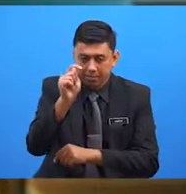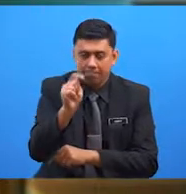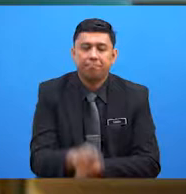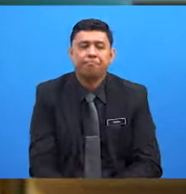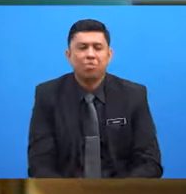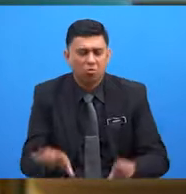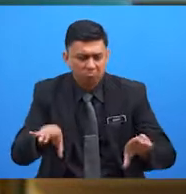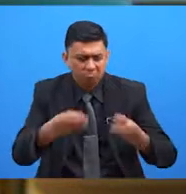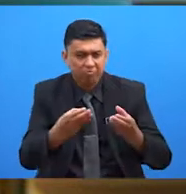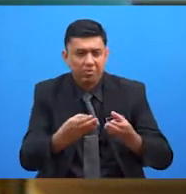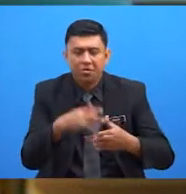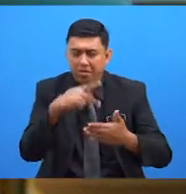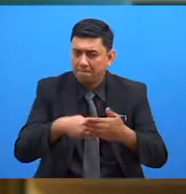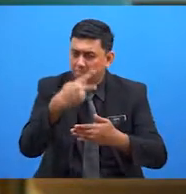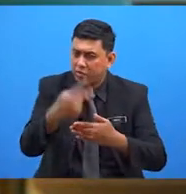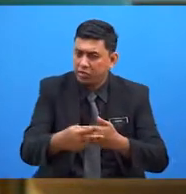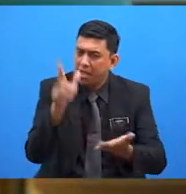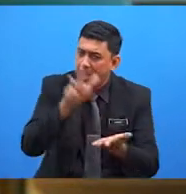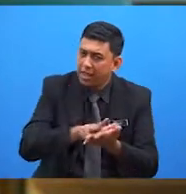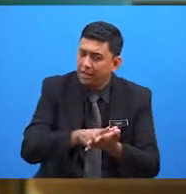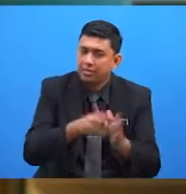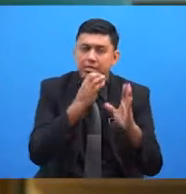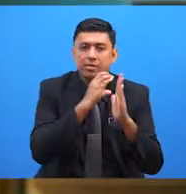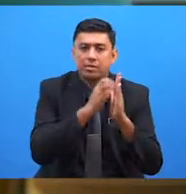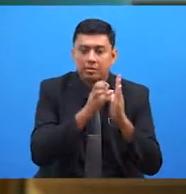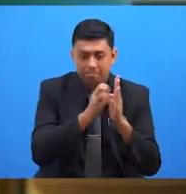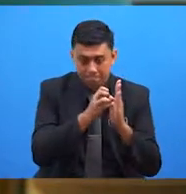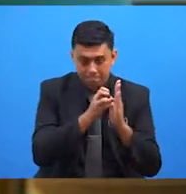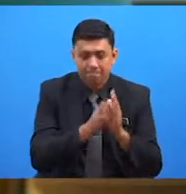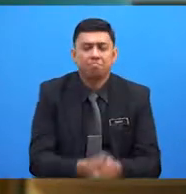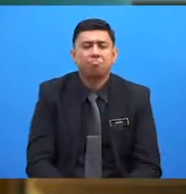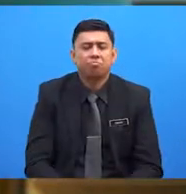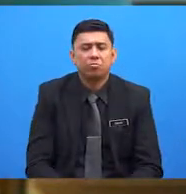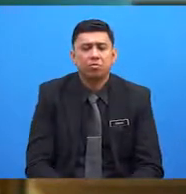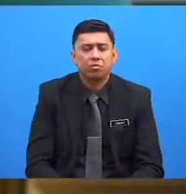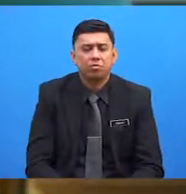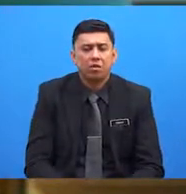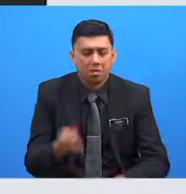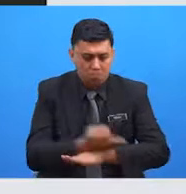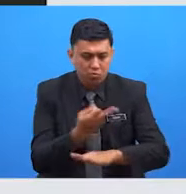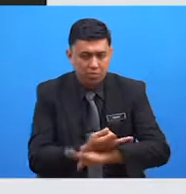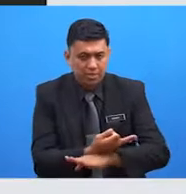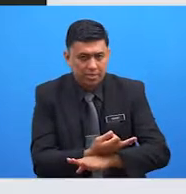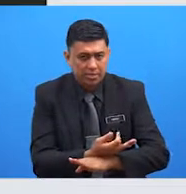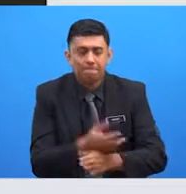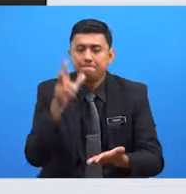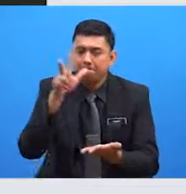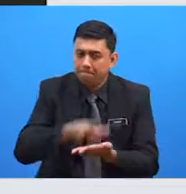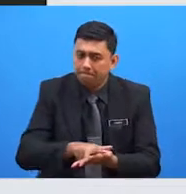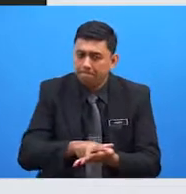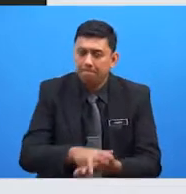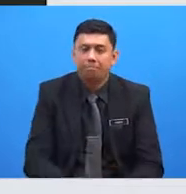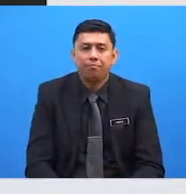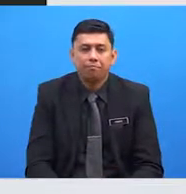Untuk melaksanakan proses pengesahan data, cikgu akan menyisipkan fungsi pengesahan pada elemen